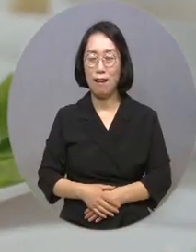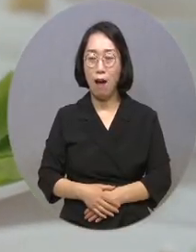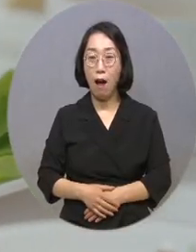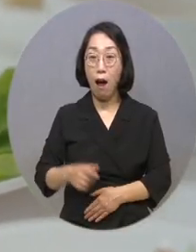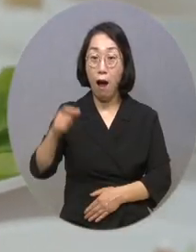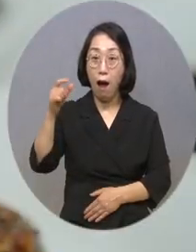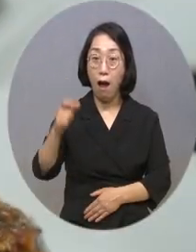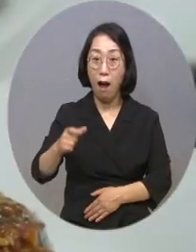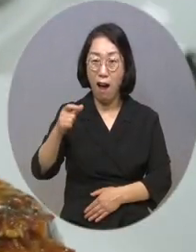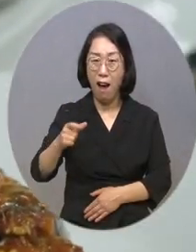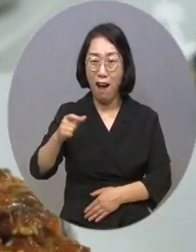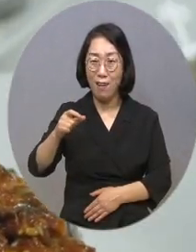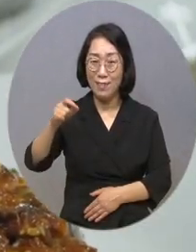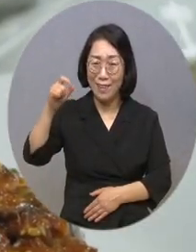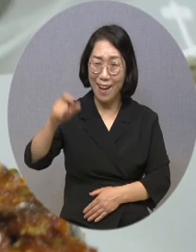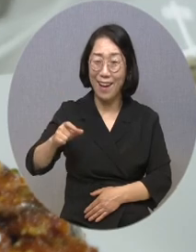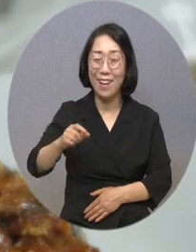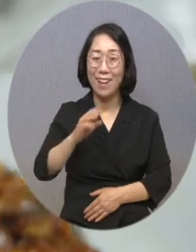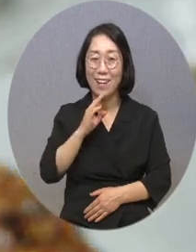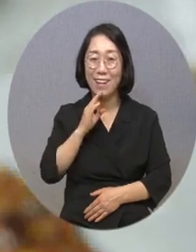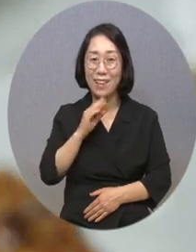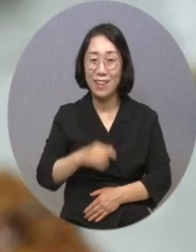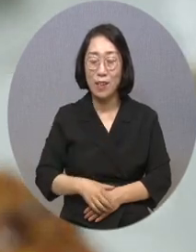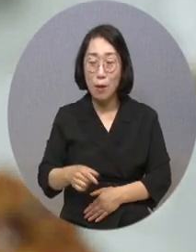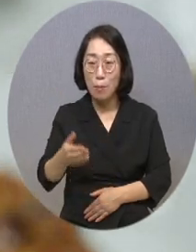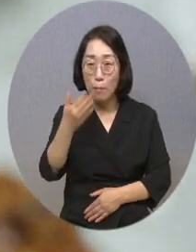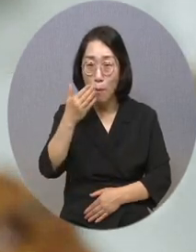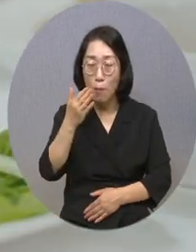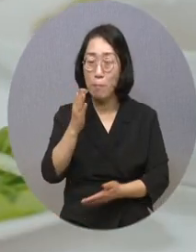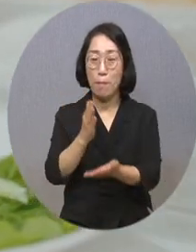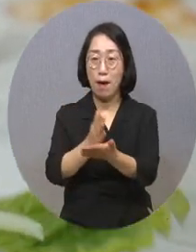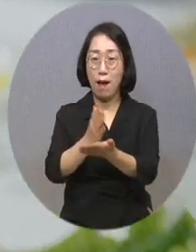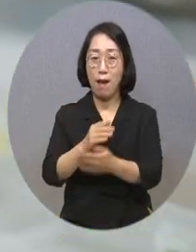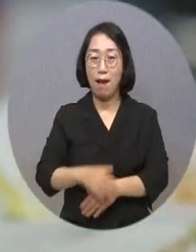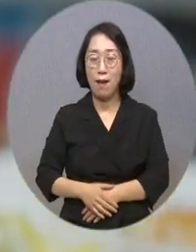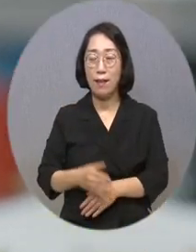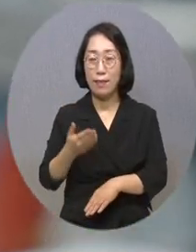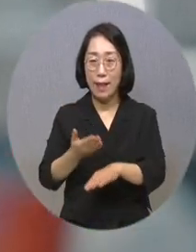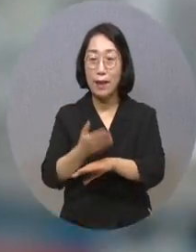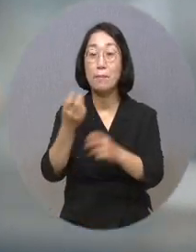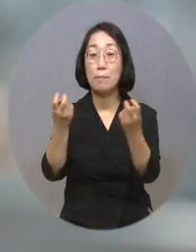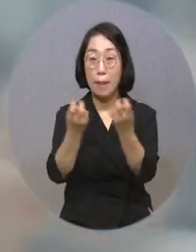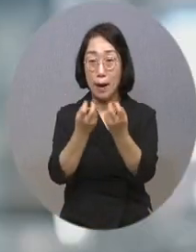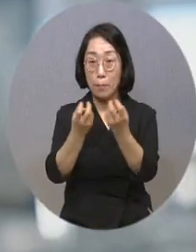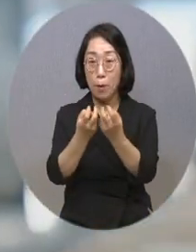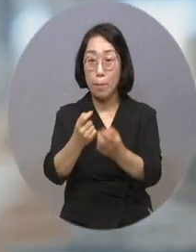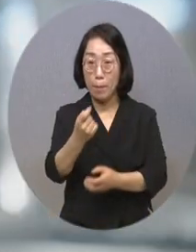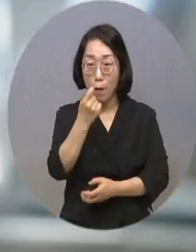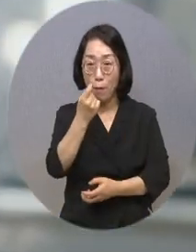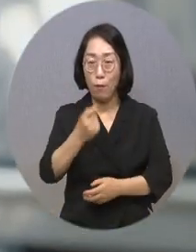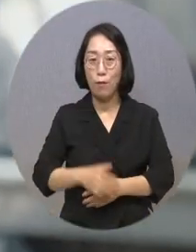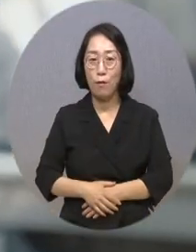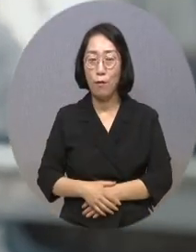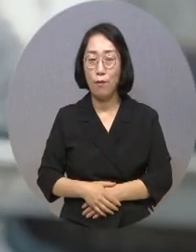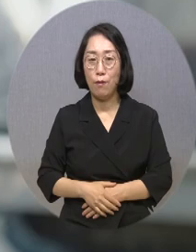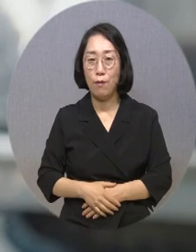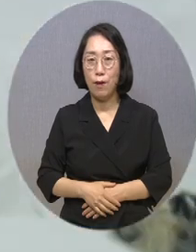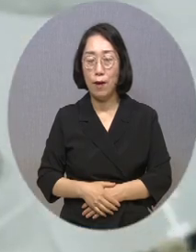낙지 탕탕스. 와, 잠깐만, 잠깐만. 이렇게 먹으면 안 된다 그랬어. 아까 내가 배운 게 있는데.